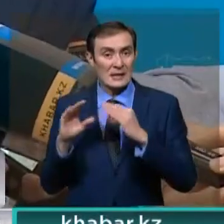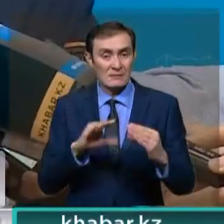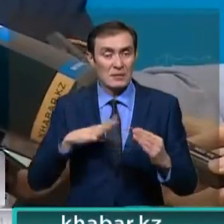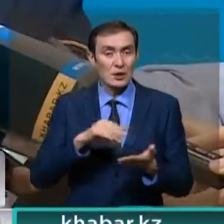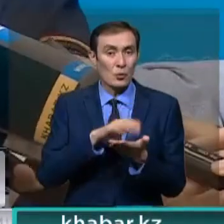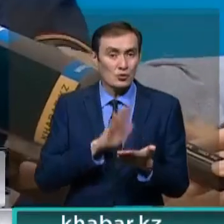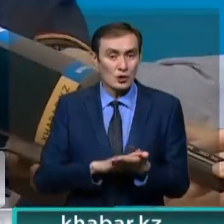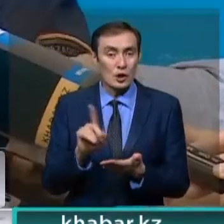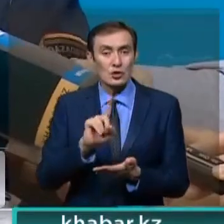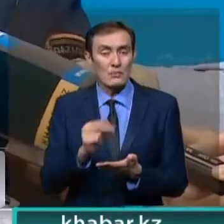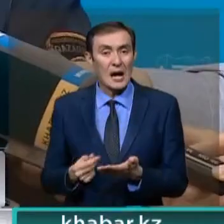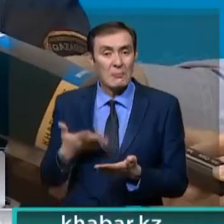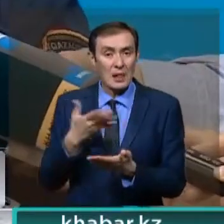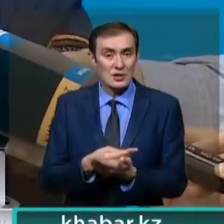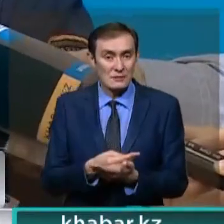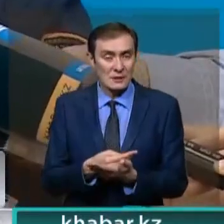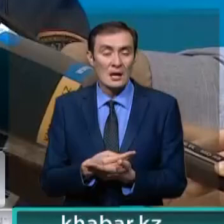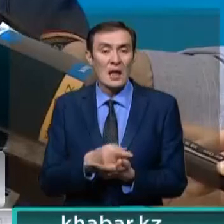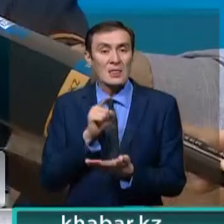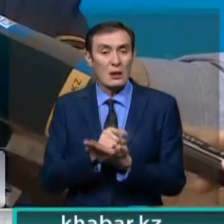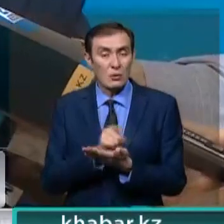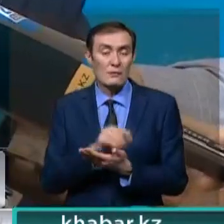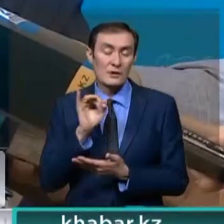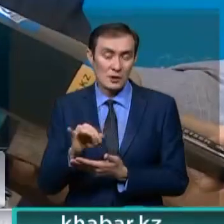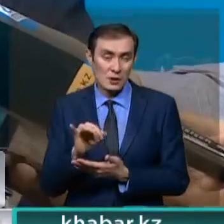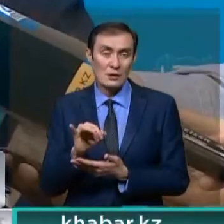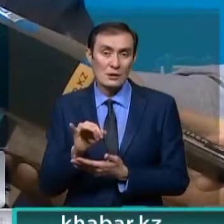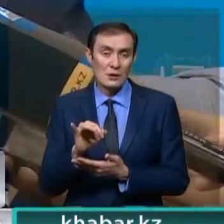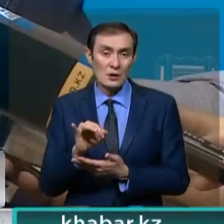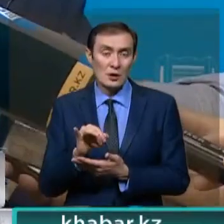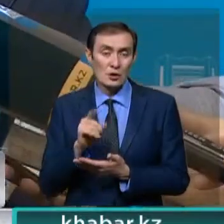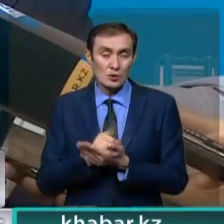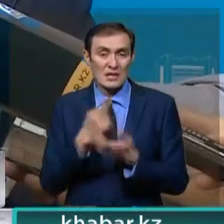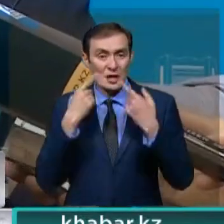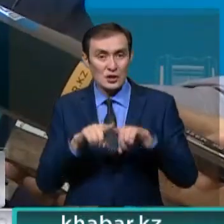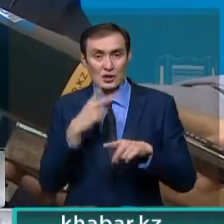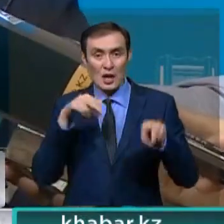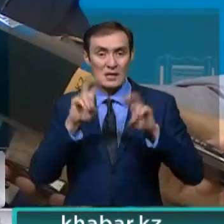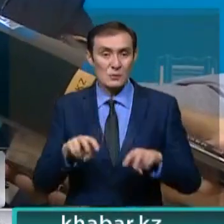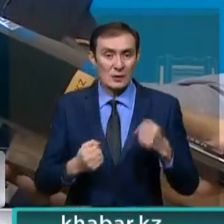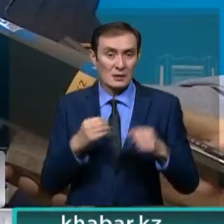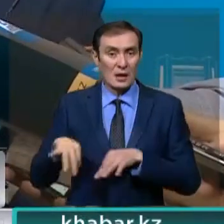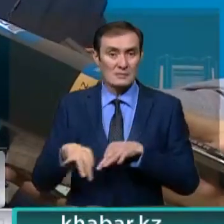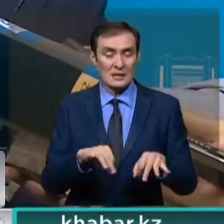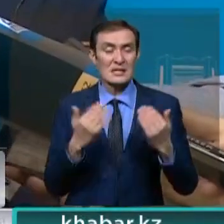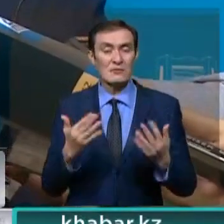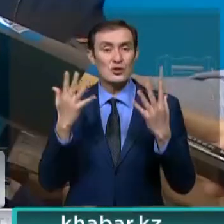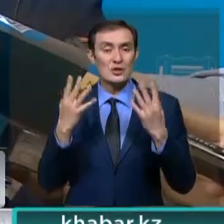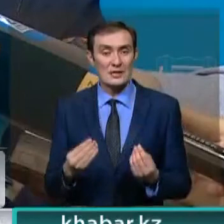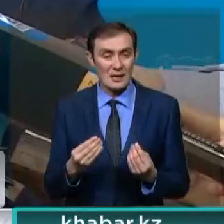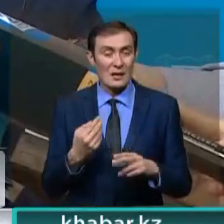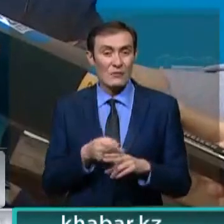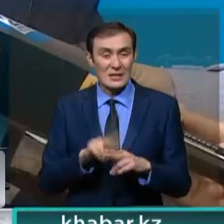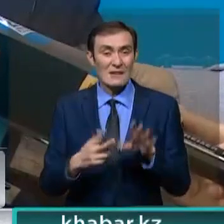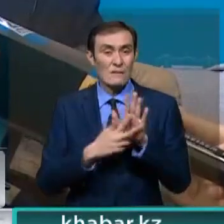Для уплаты этих налогов. Ну и также, естественно, должен быть технический осмотр транспортных средств. На сегодняшний день вот